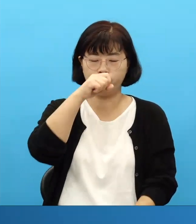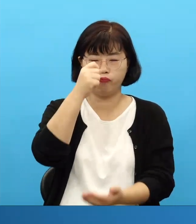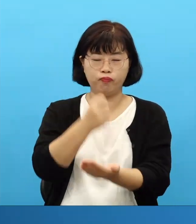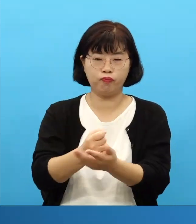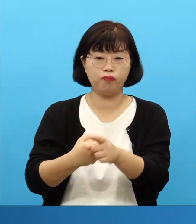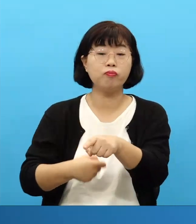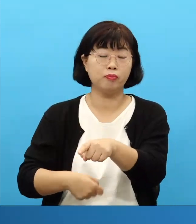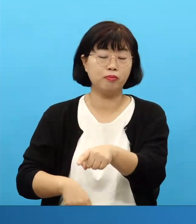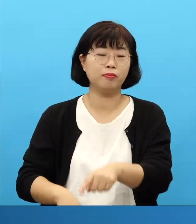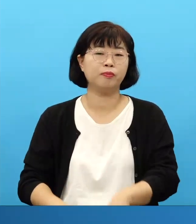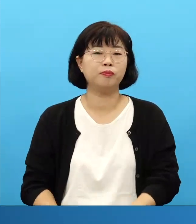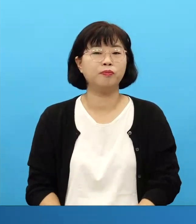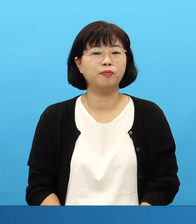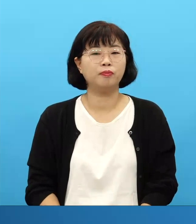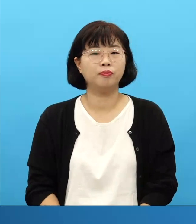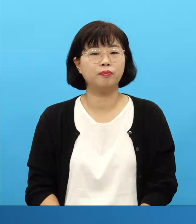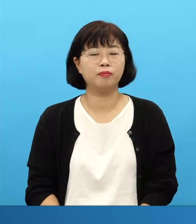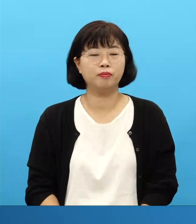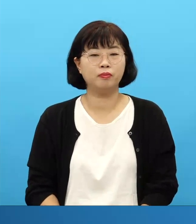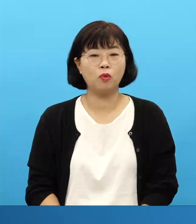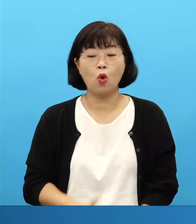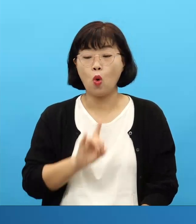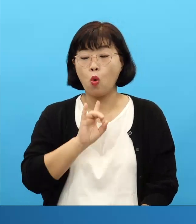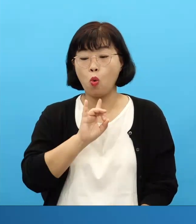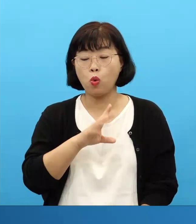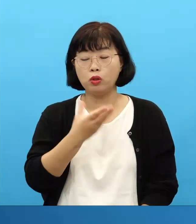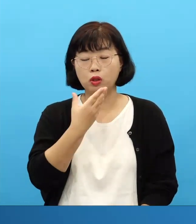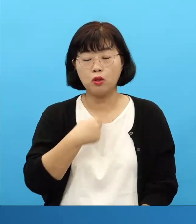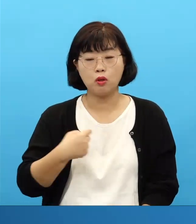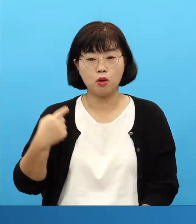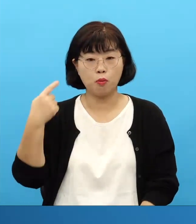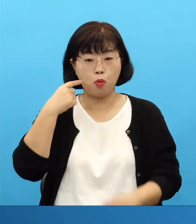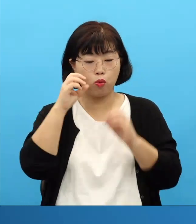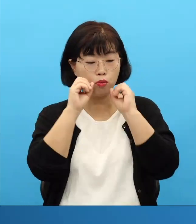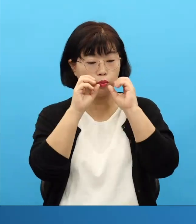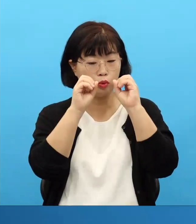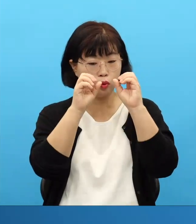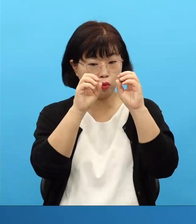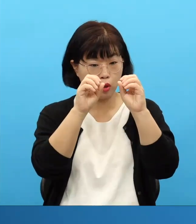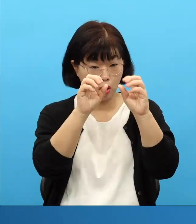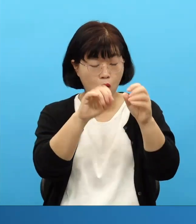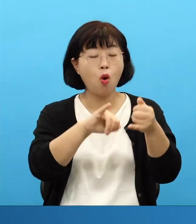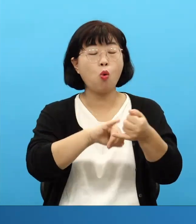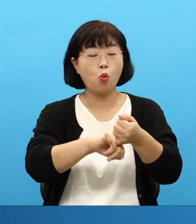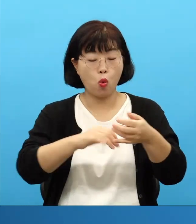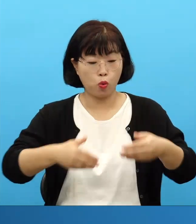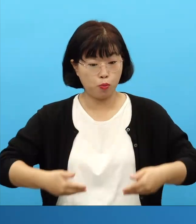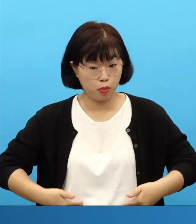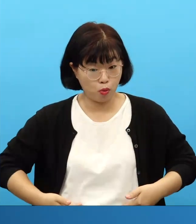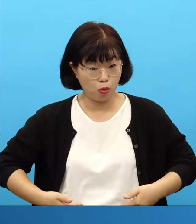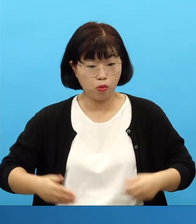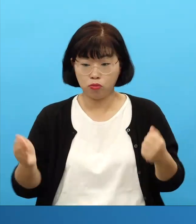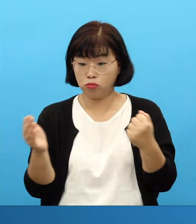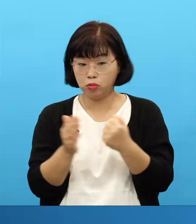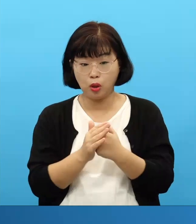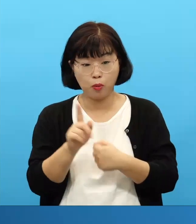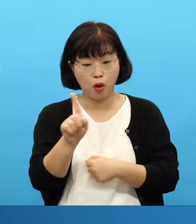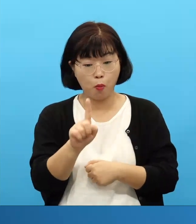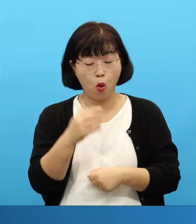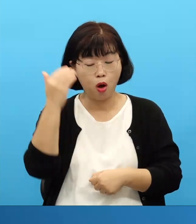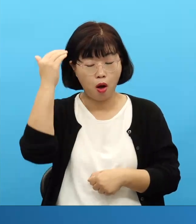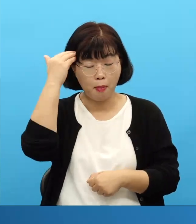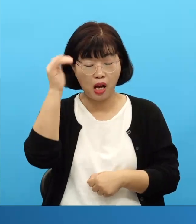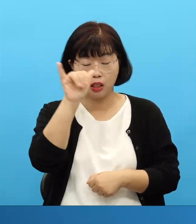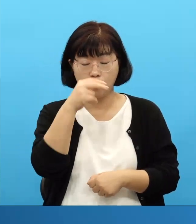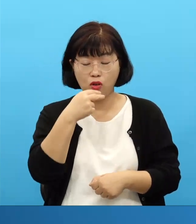예, 오직 이 복음이 전거되어야 되기 때문에 상관이 없다는 거죠. Because only this gospel must be proclaimed, all those things